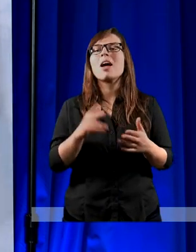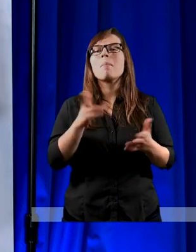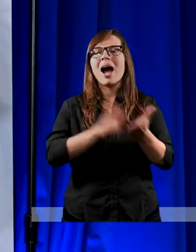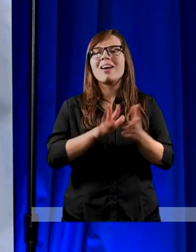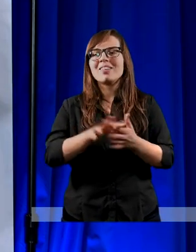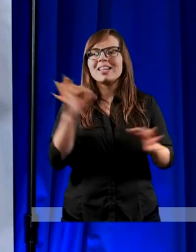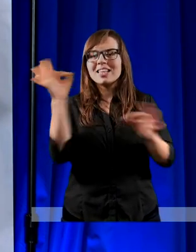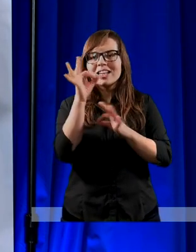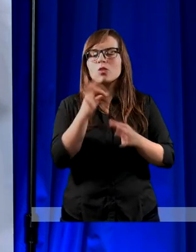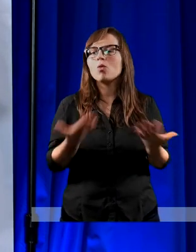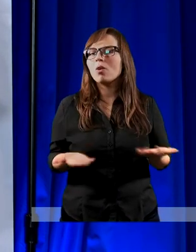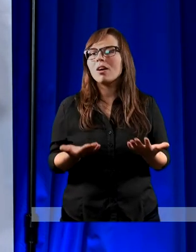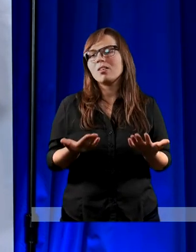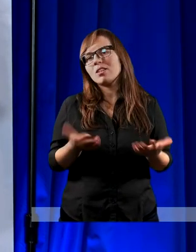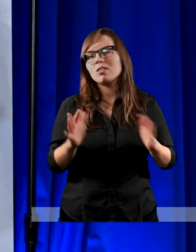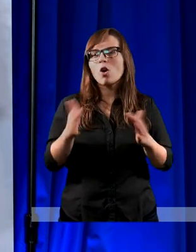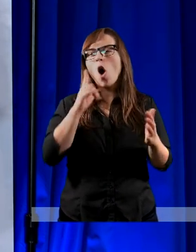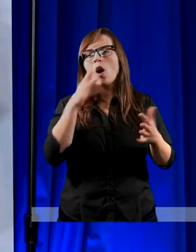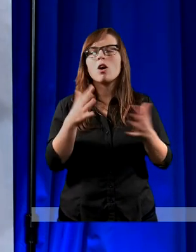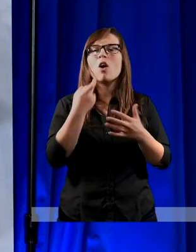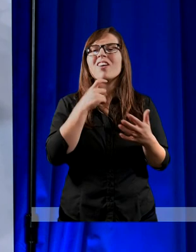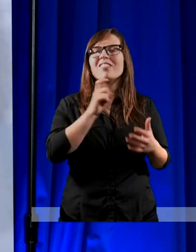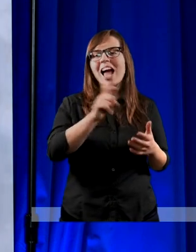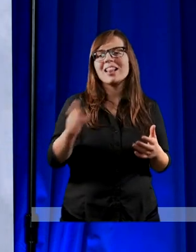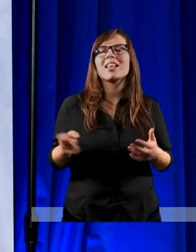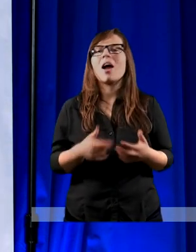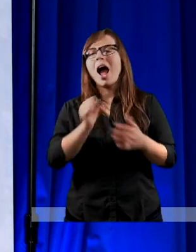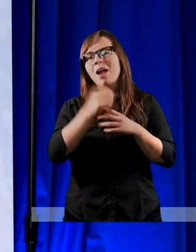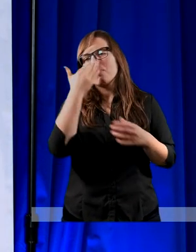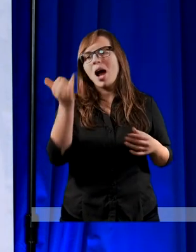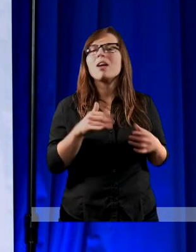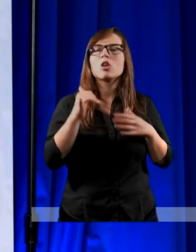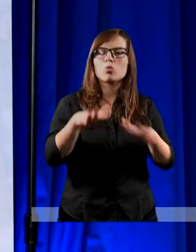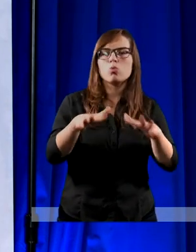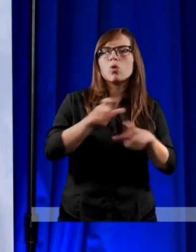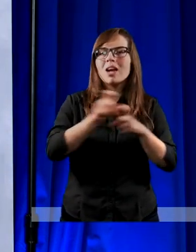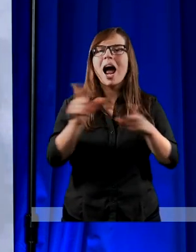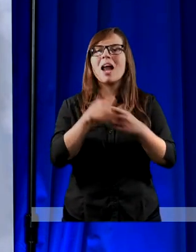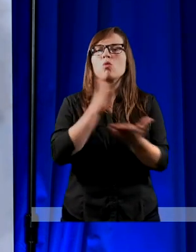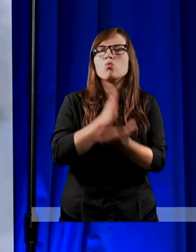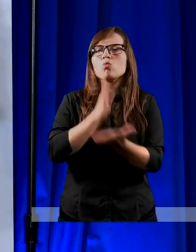styczniu? Nie? Później, koło kwietnia. Później? Koło kwietnia, czyli jeszcze dużo czasu,